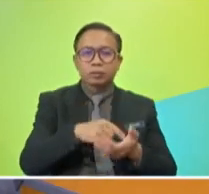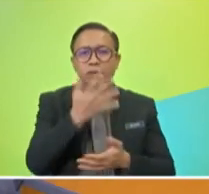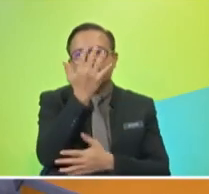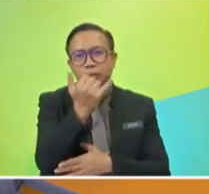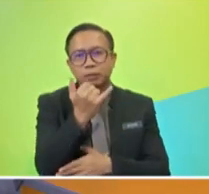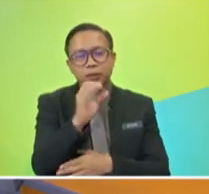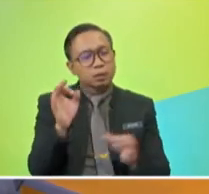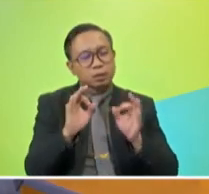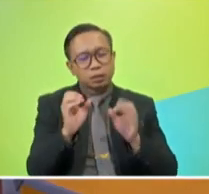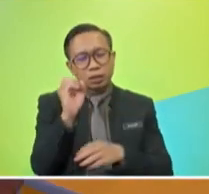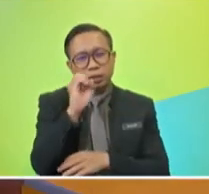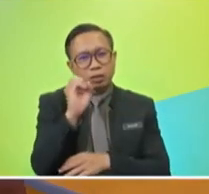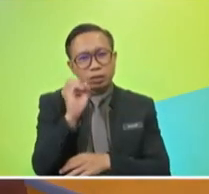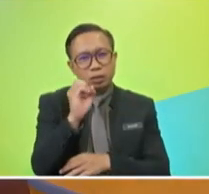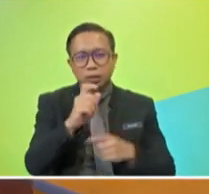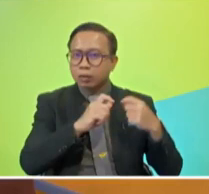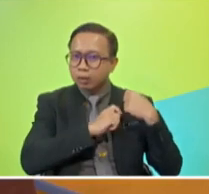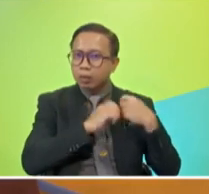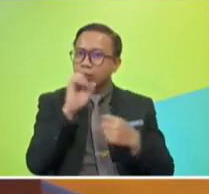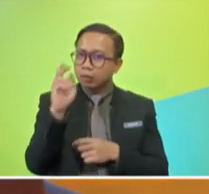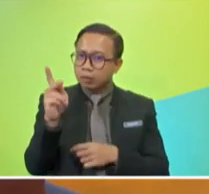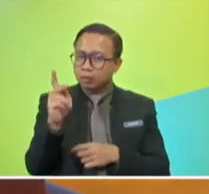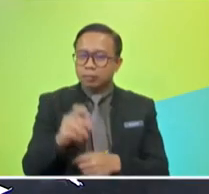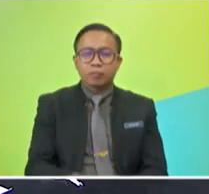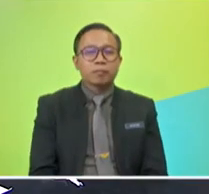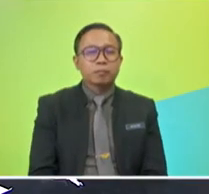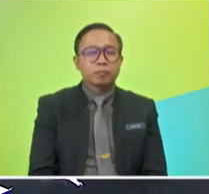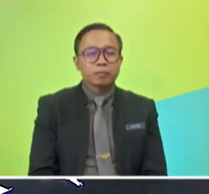kalau tak tanggung jawab nih Oh kita